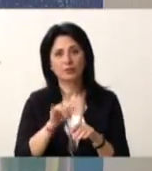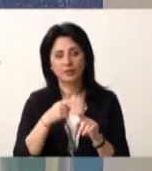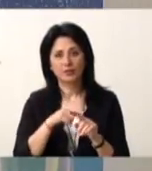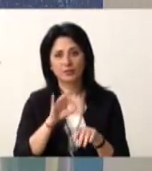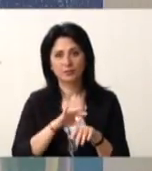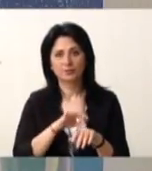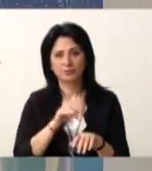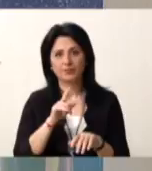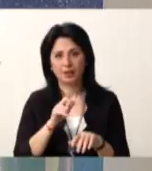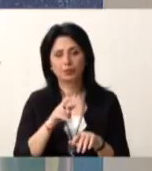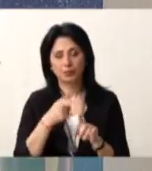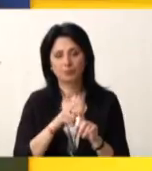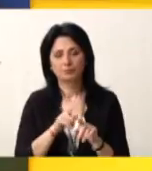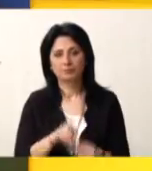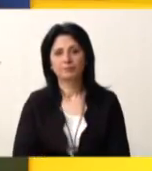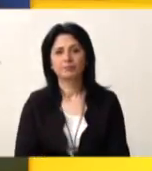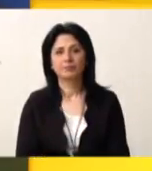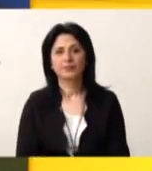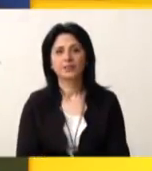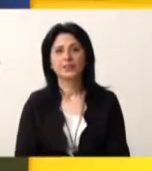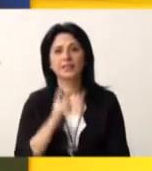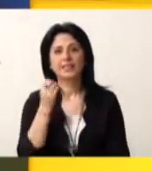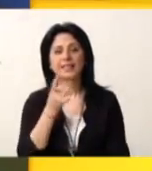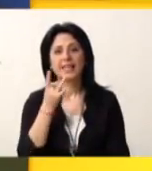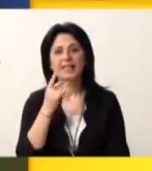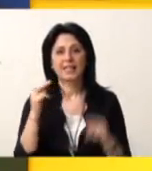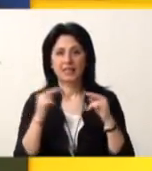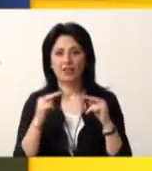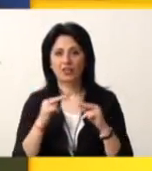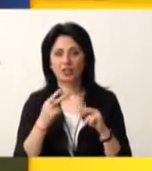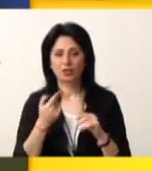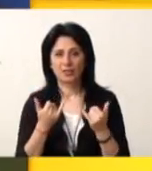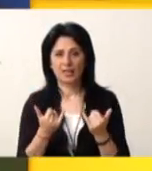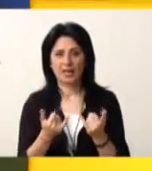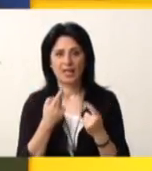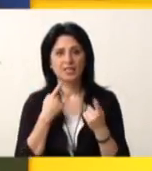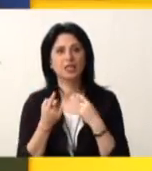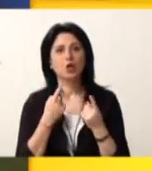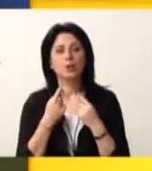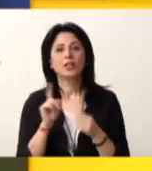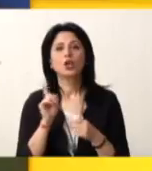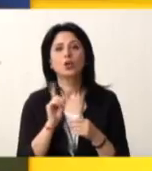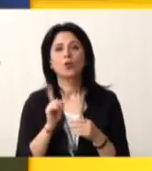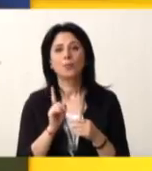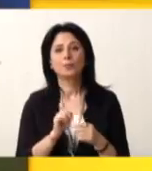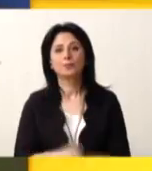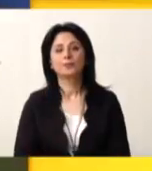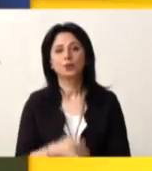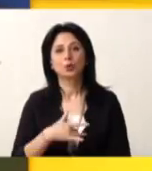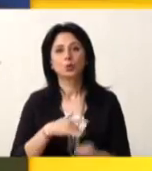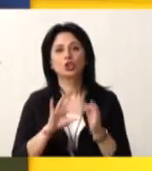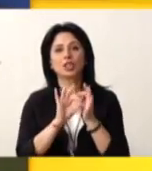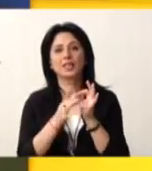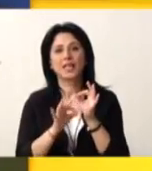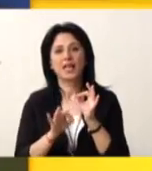ყაფსობა. რეალურად, ჩვენ კიდევ ერთხელ დავადასტურეთ, აი ახლა ამ საუბრით, რომ